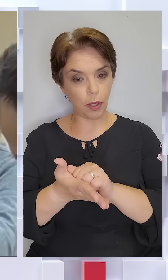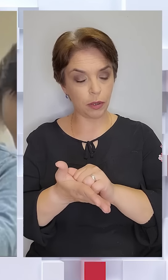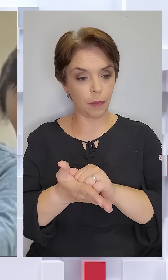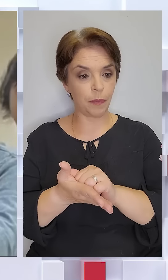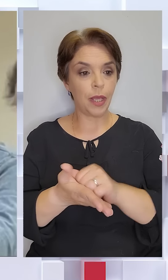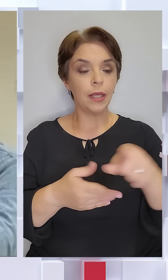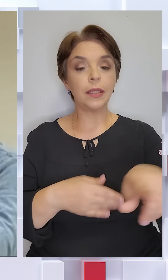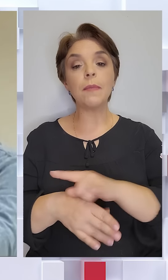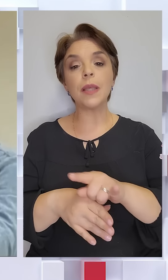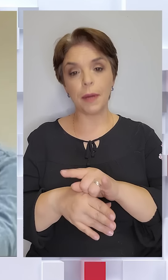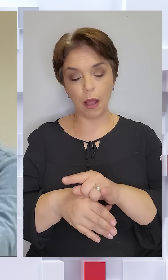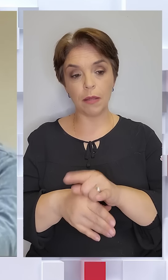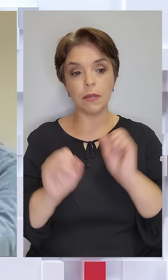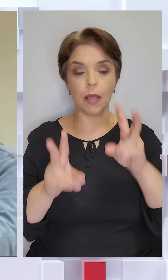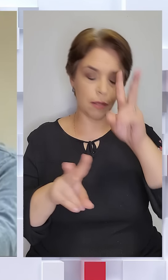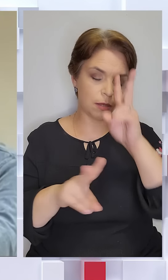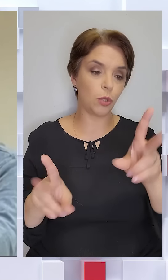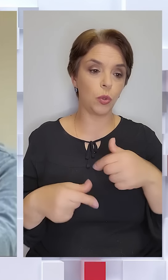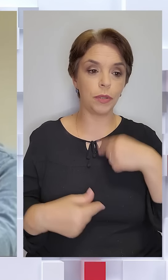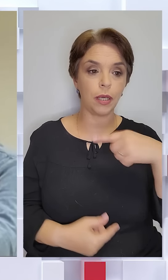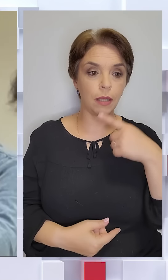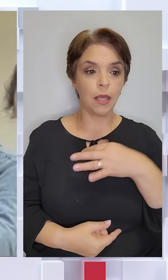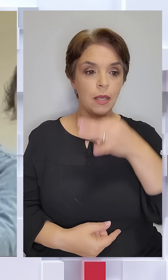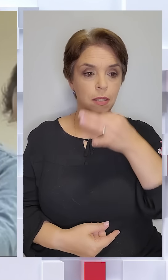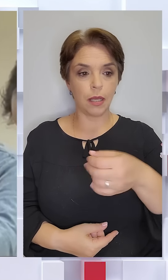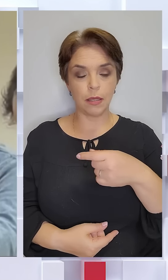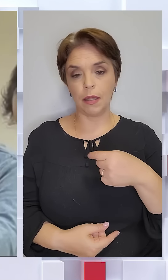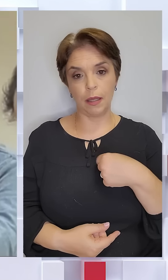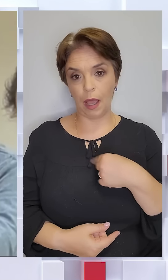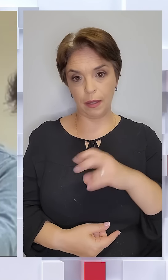Так забрехалися, я не знала, що мені казати. Я сказала їй,